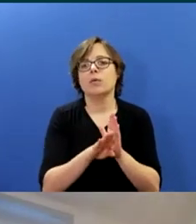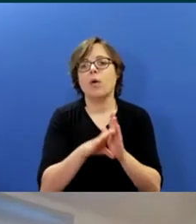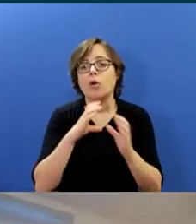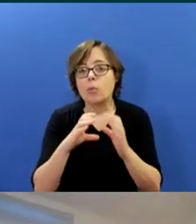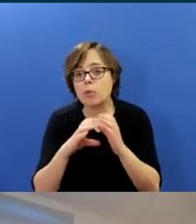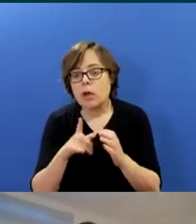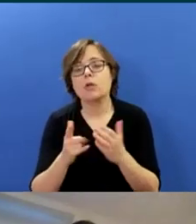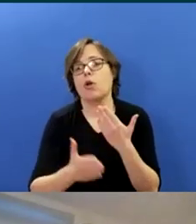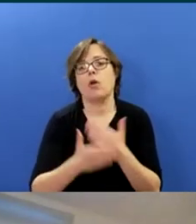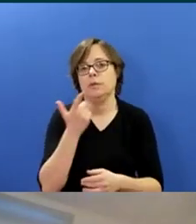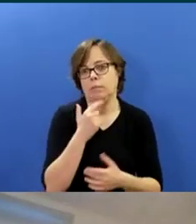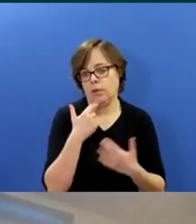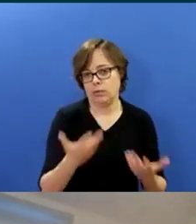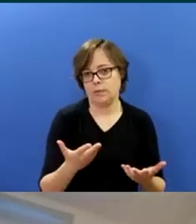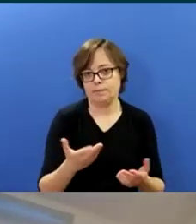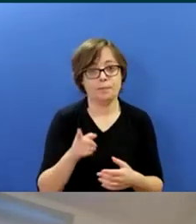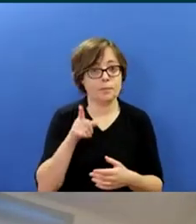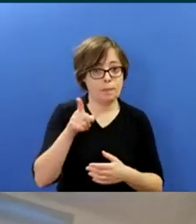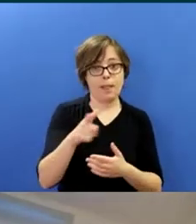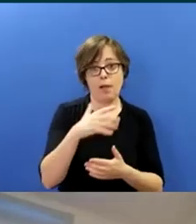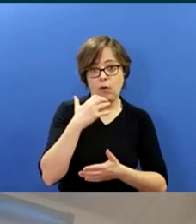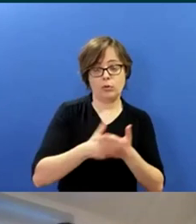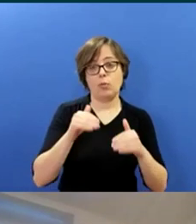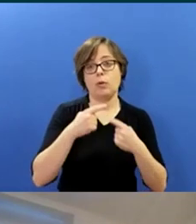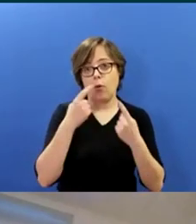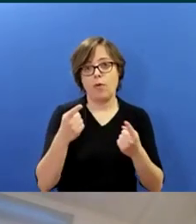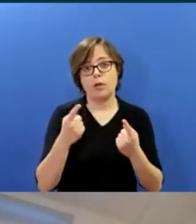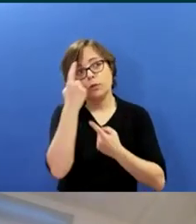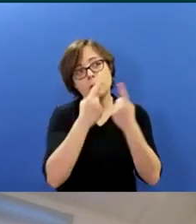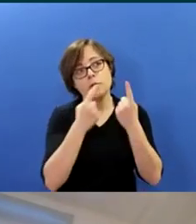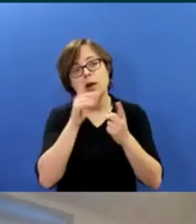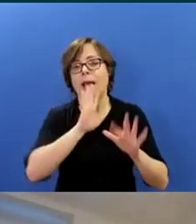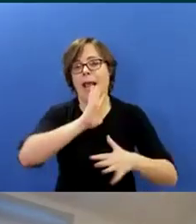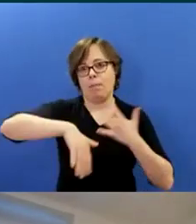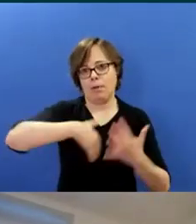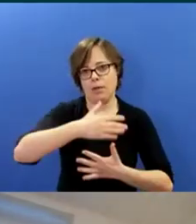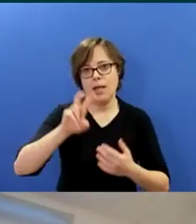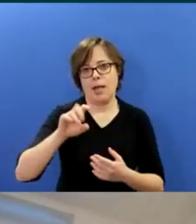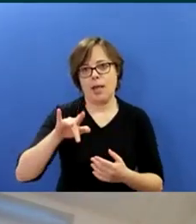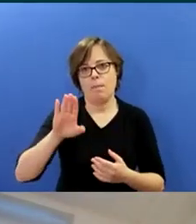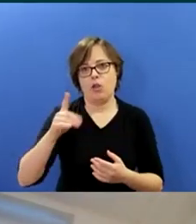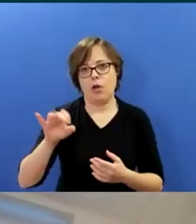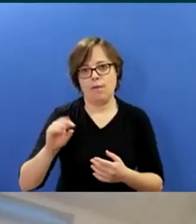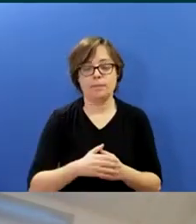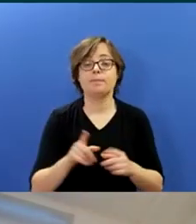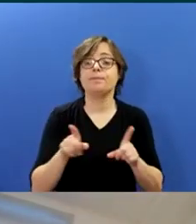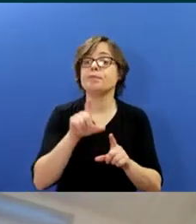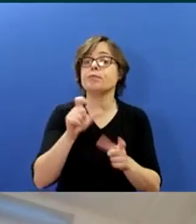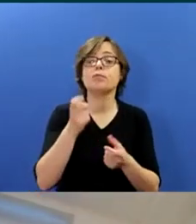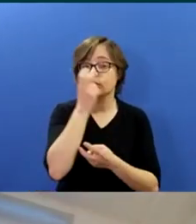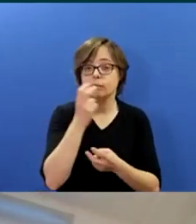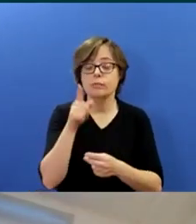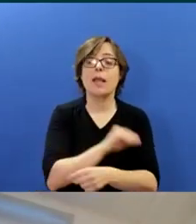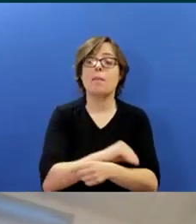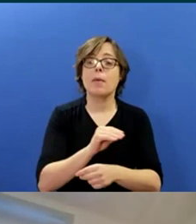w dzisiejszym traditional świecie tak naprawdę communication coś, co channels możemy might not be nazwać takim enough. hybrydowym And podejściem. it's very interesting to see To, co this jest hybrid mode bardzo interesujące, that to te you use. metody